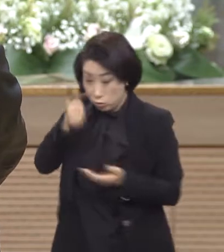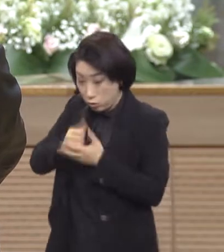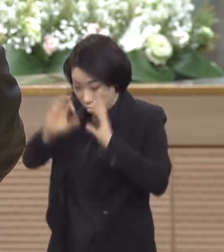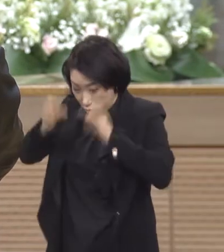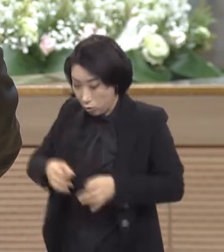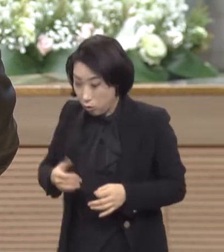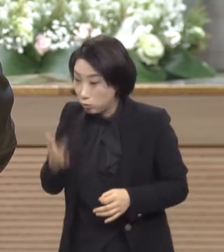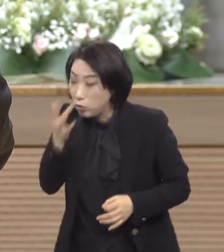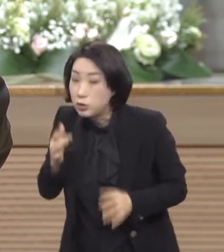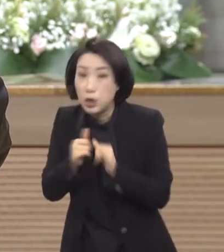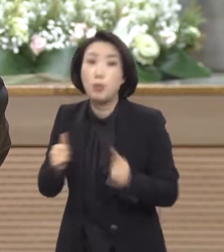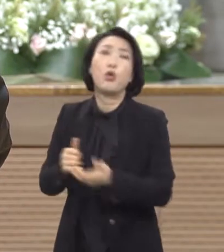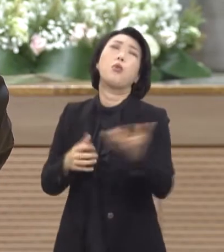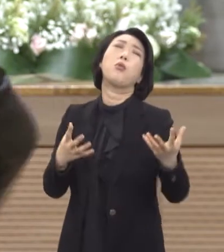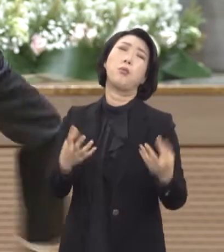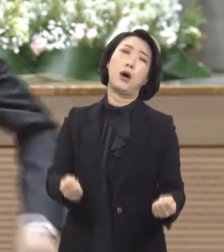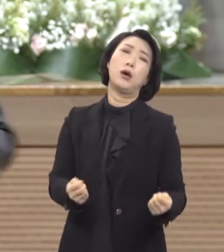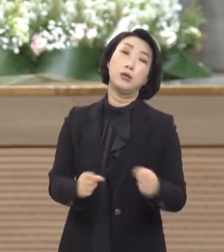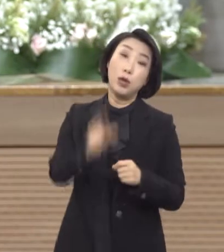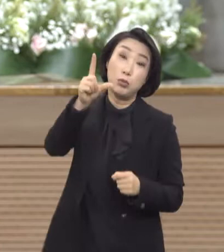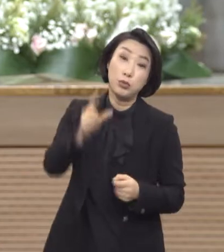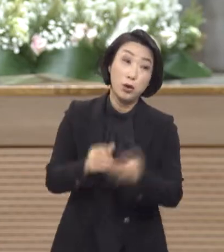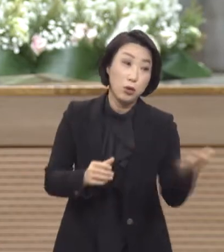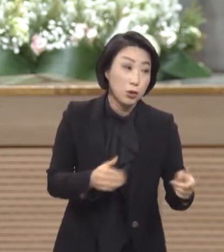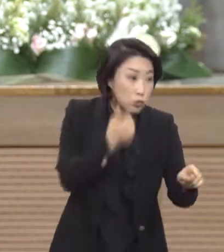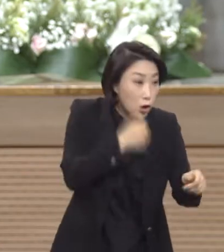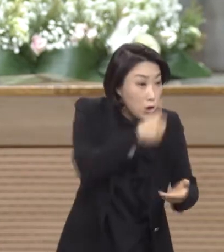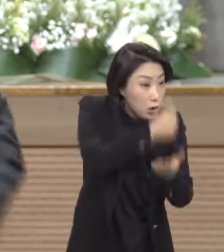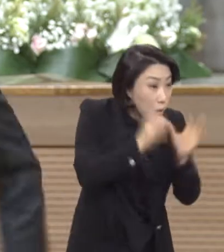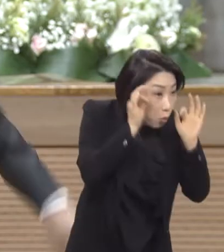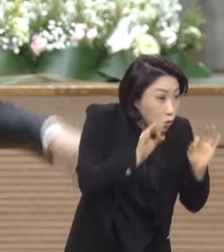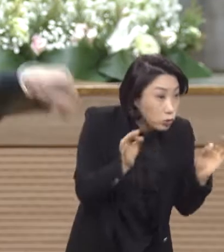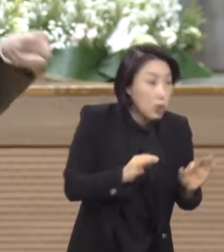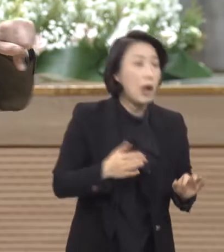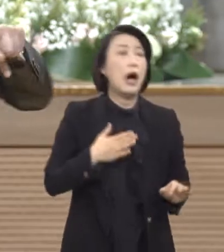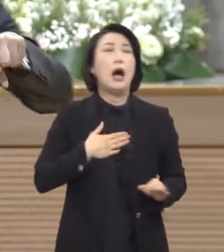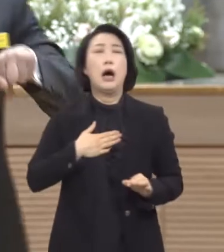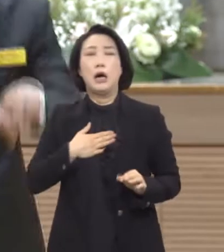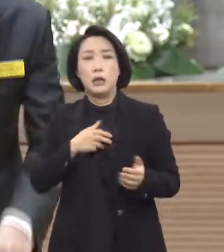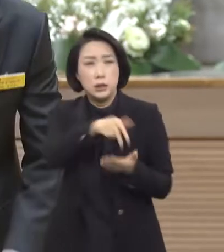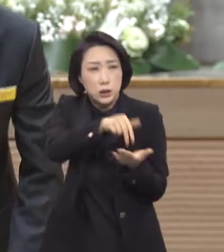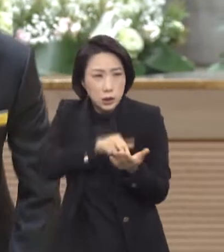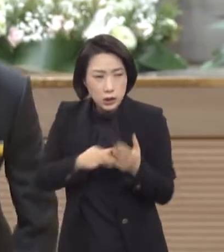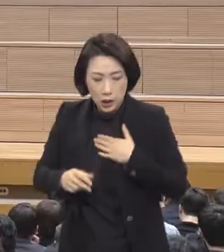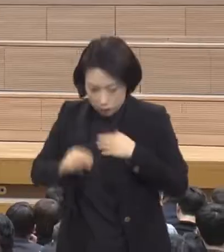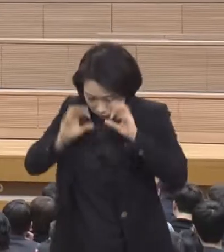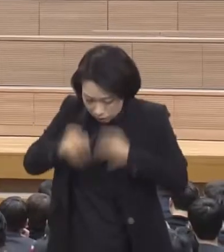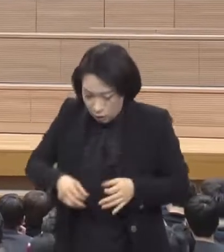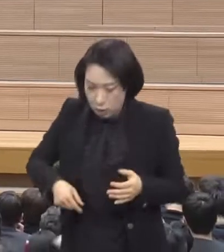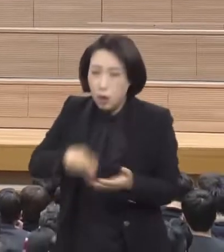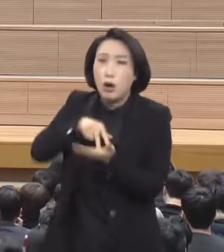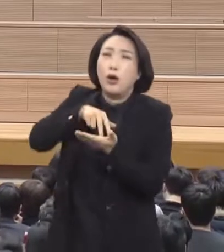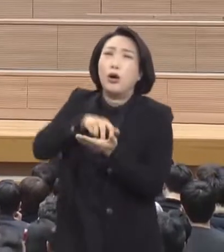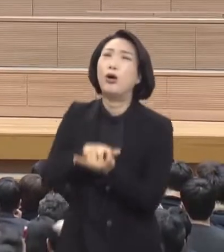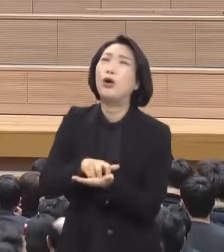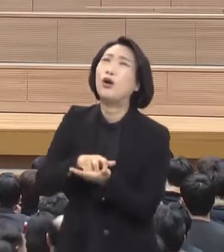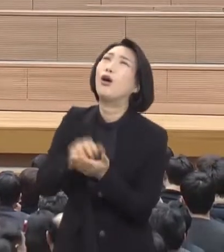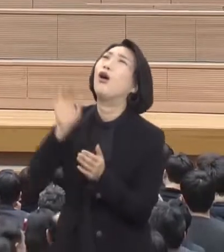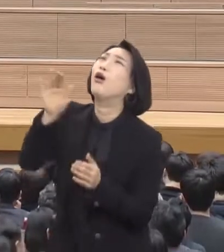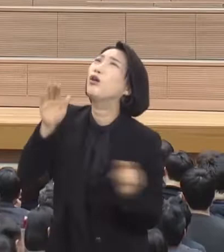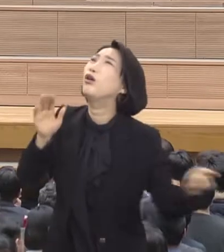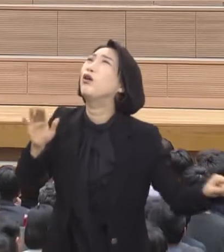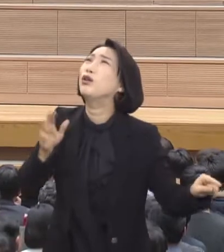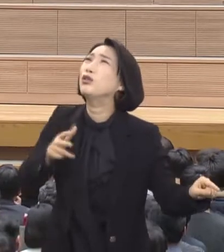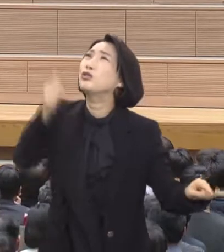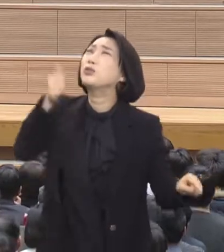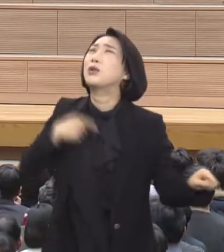죄 안 보이는 사람 많지. 그럼 남의 죄가 보이는 순간에 나도 무릎을 꿇고 주님 나도 저런